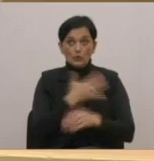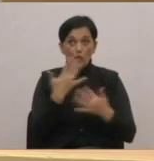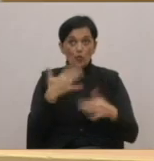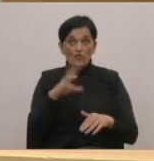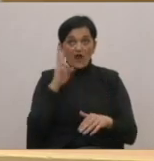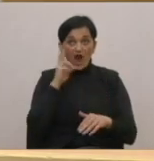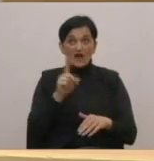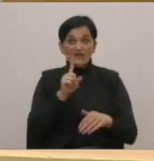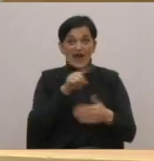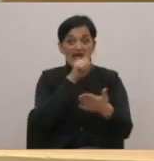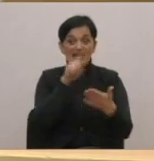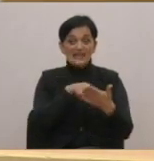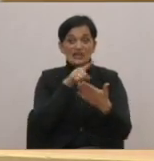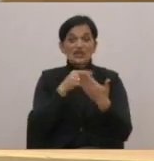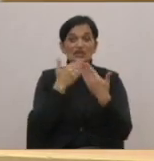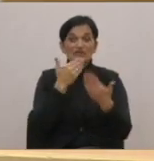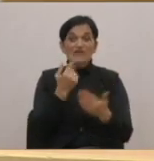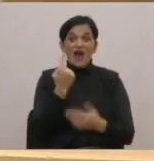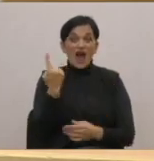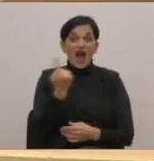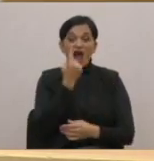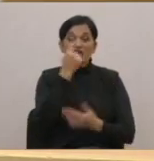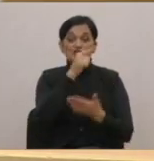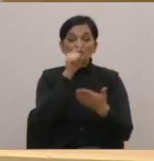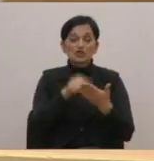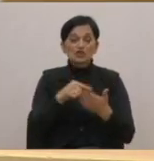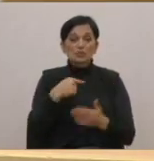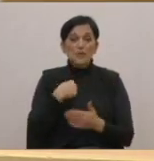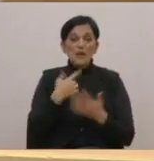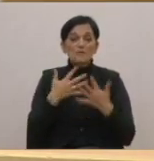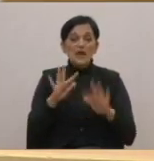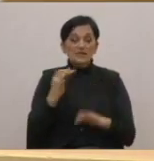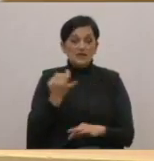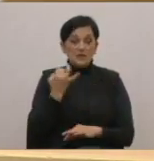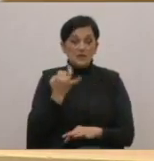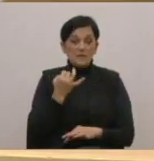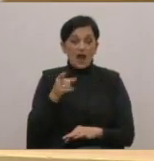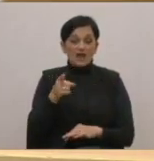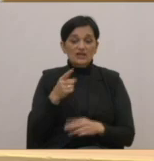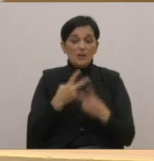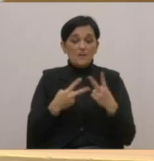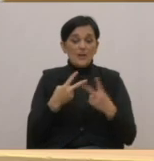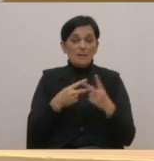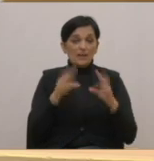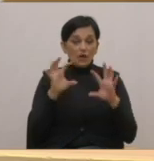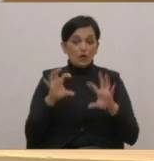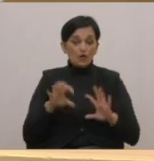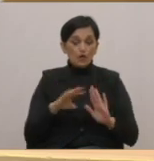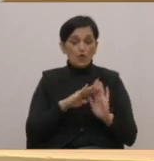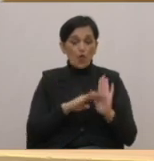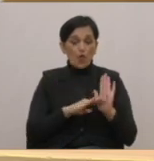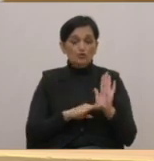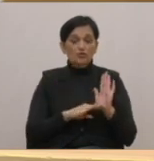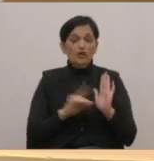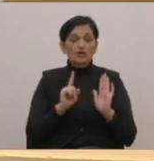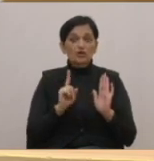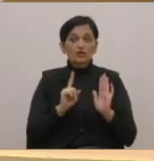trudis, ragit, hoda, usotmana, ir, tadek, șekit, homa, grați, hoda, zemetat, ma interesează, ma clampe, intențial, codeși. Esari, si